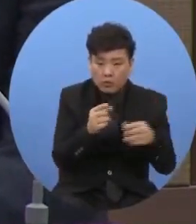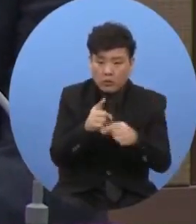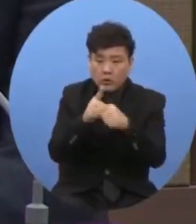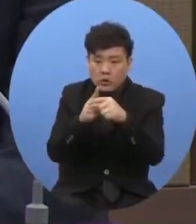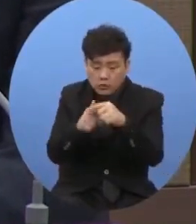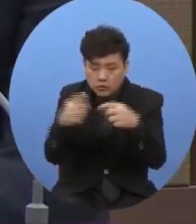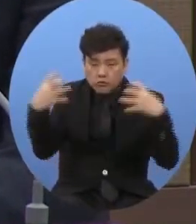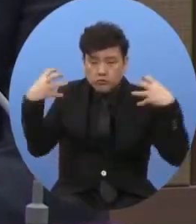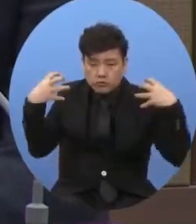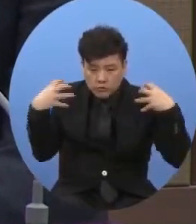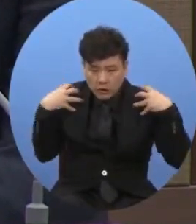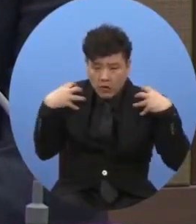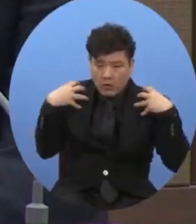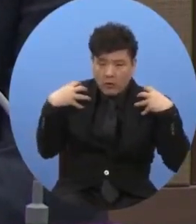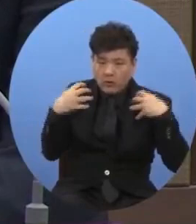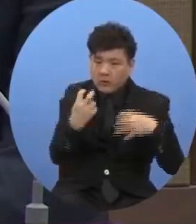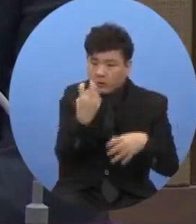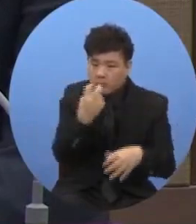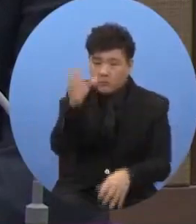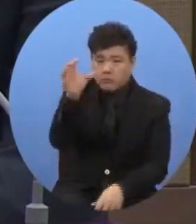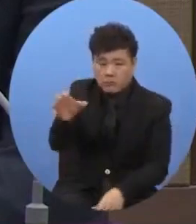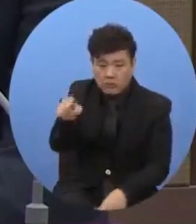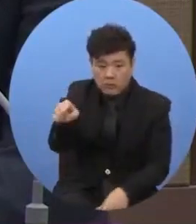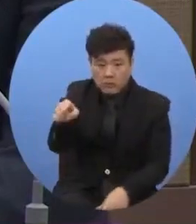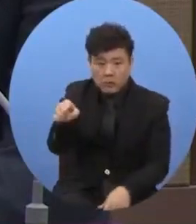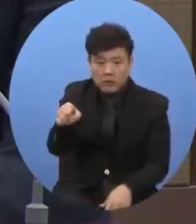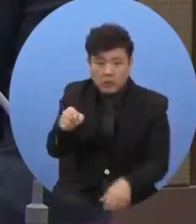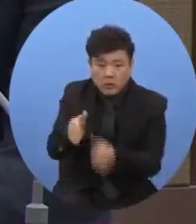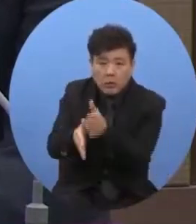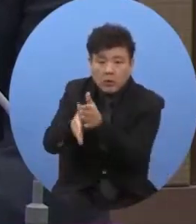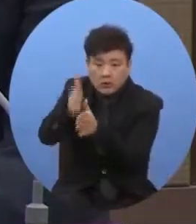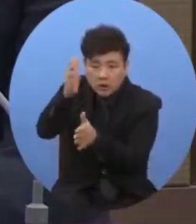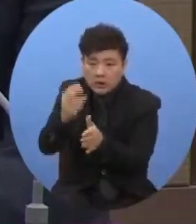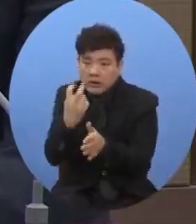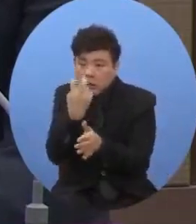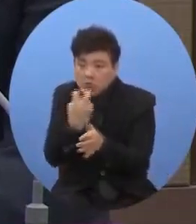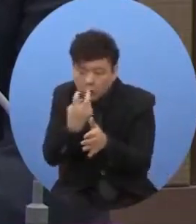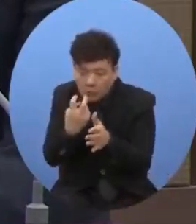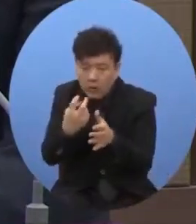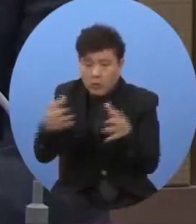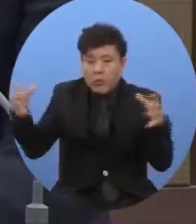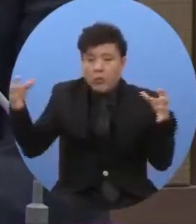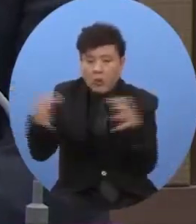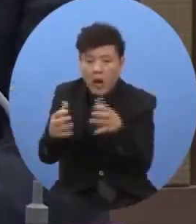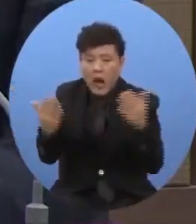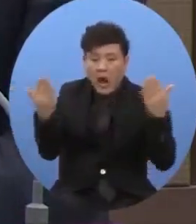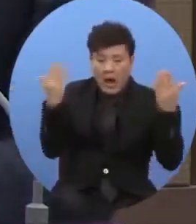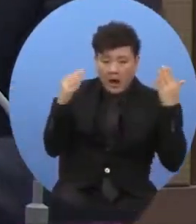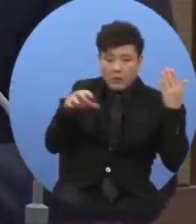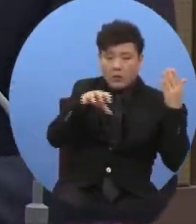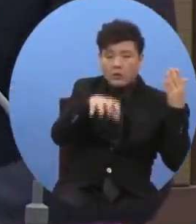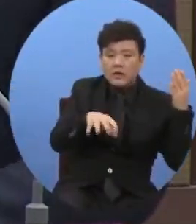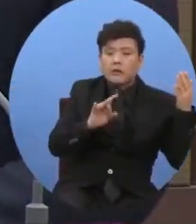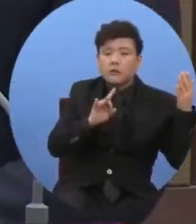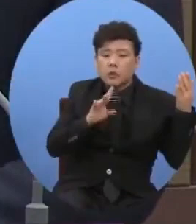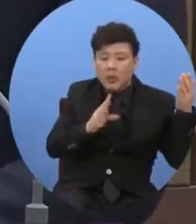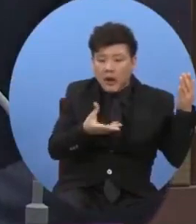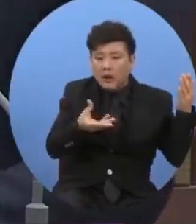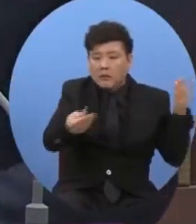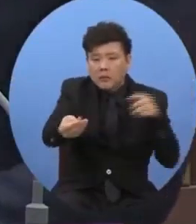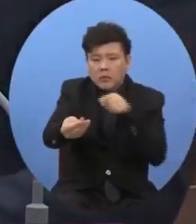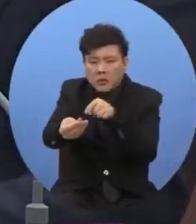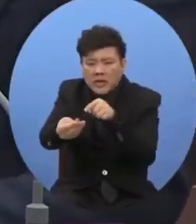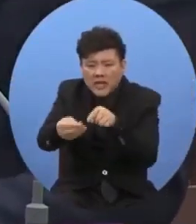관할하는 형기입니다. 그렇다 보면 지자체 돌봄하고 바로 통합해서 운영할 수가 있거든요. 학교는 공간만 제공하고. 근데 이제 이게